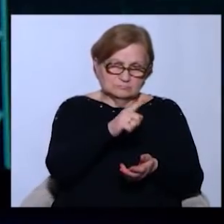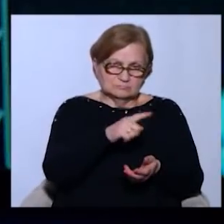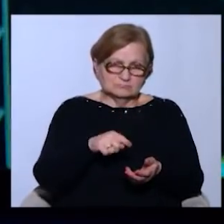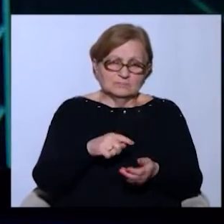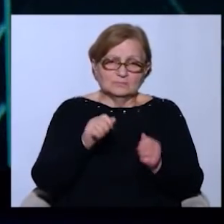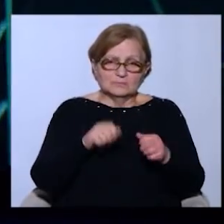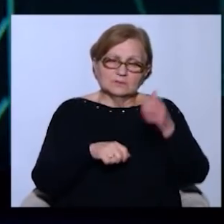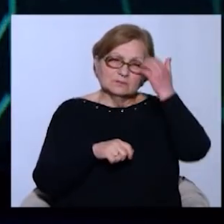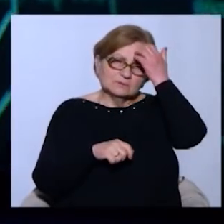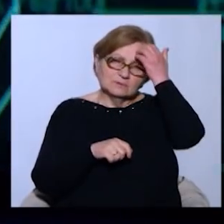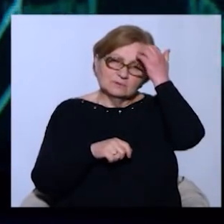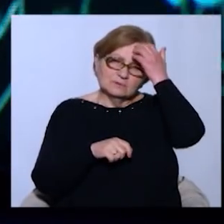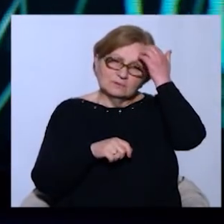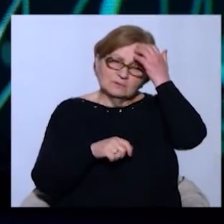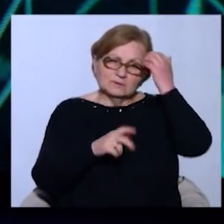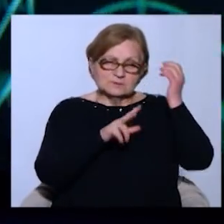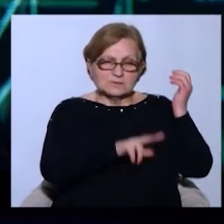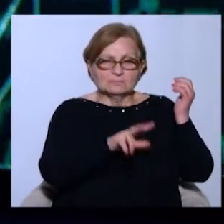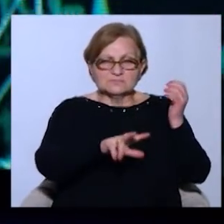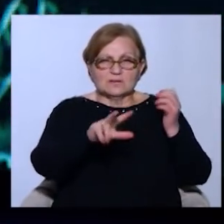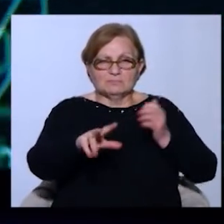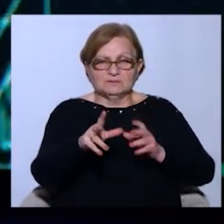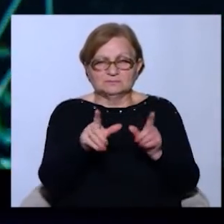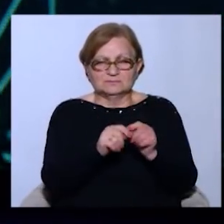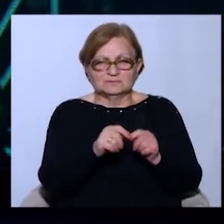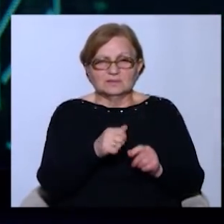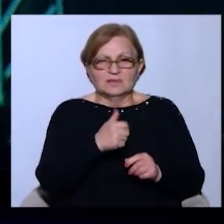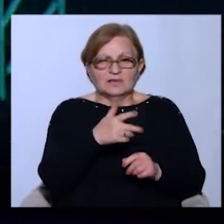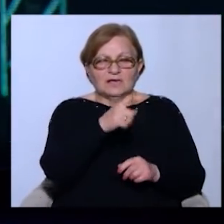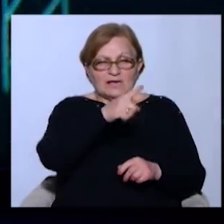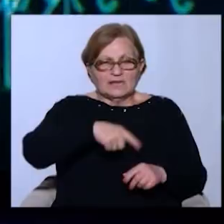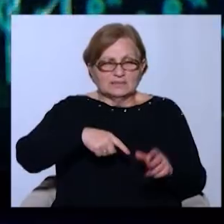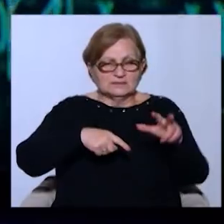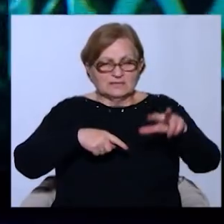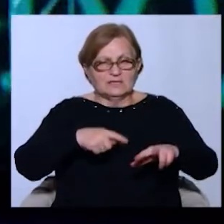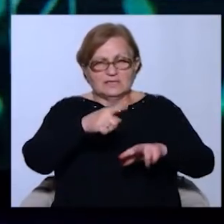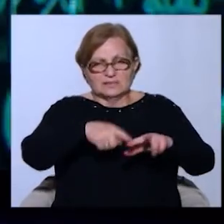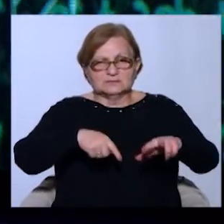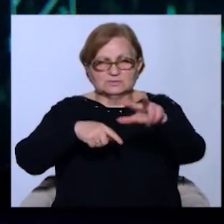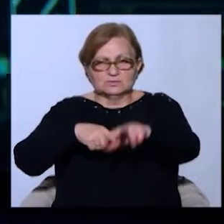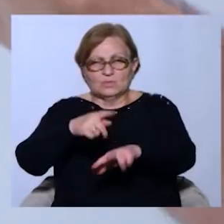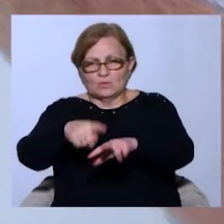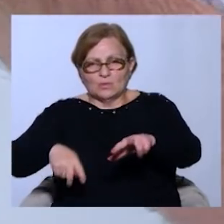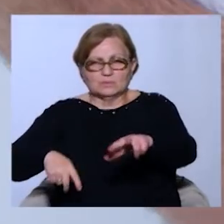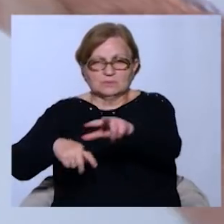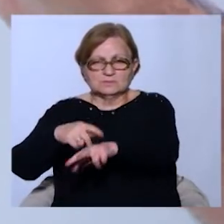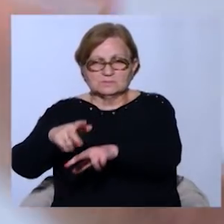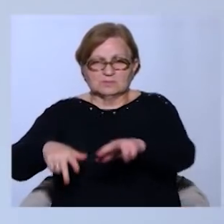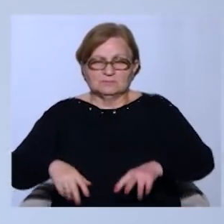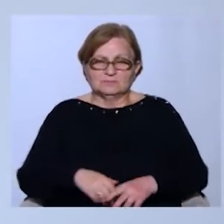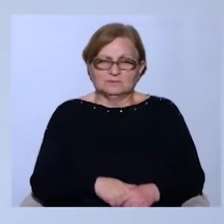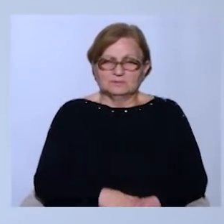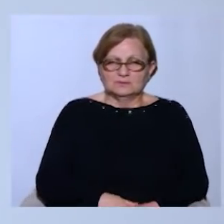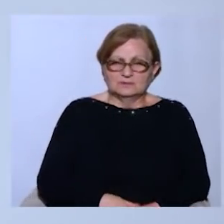მაგრამ შეგვიძლია მაგალითად დავითვალოთ 3-3, ხო? რამდენი სამეული გვაქვს აქ? 1, 2, 3, 4 და